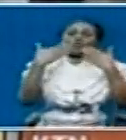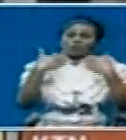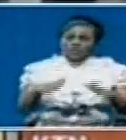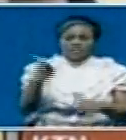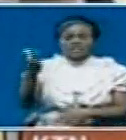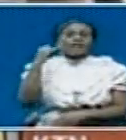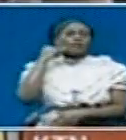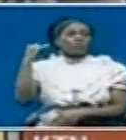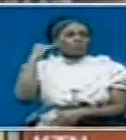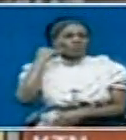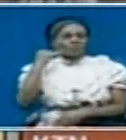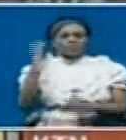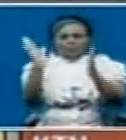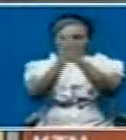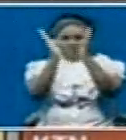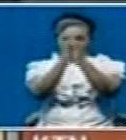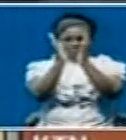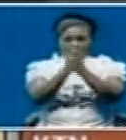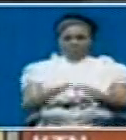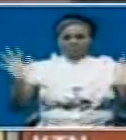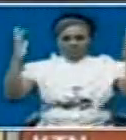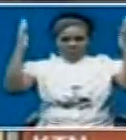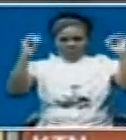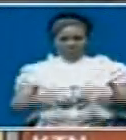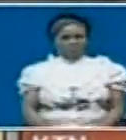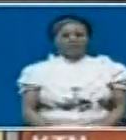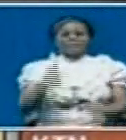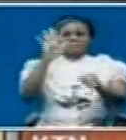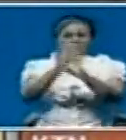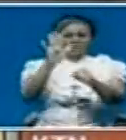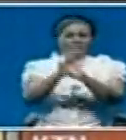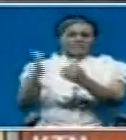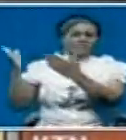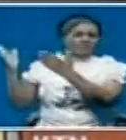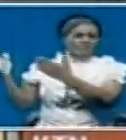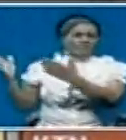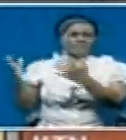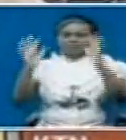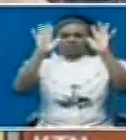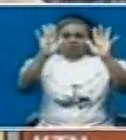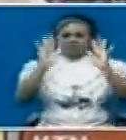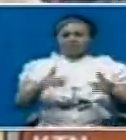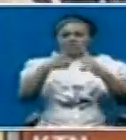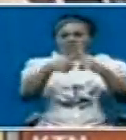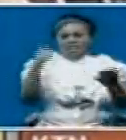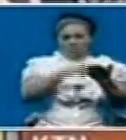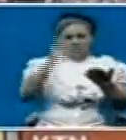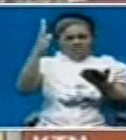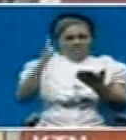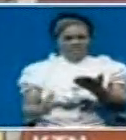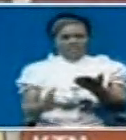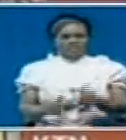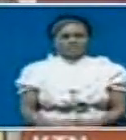jijini Nakuru. Makofi, makofi, makofi kwa Bwana Yesu. Kwa wengi hii ikawa ndio njia yao kuu ya kung'oa nanga weekend iliyojaa hoi.